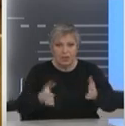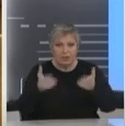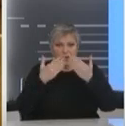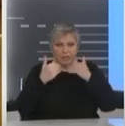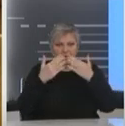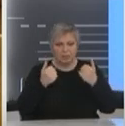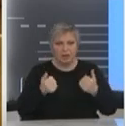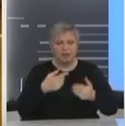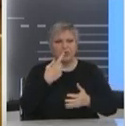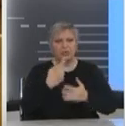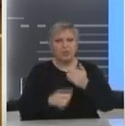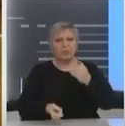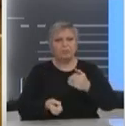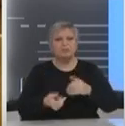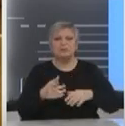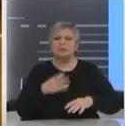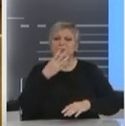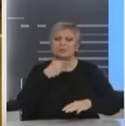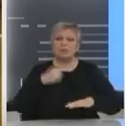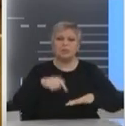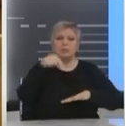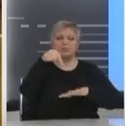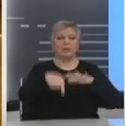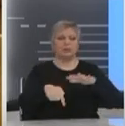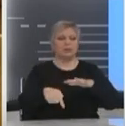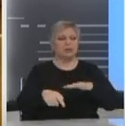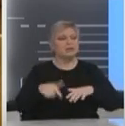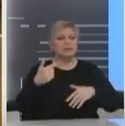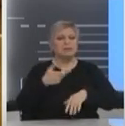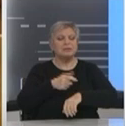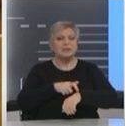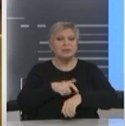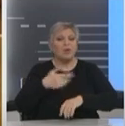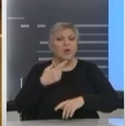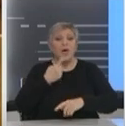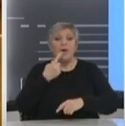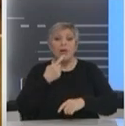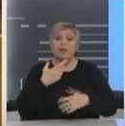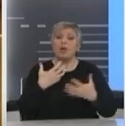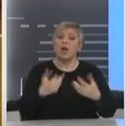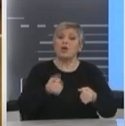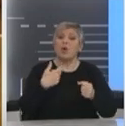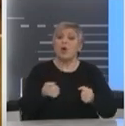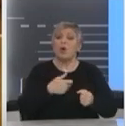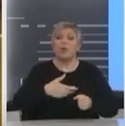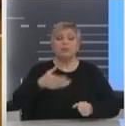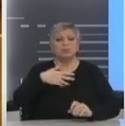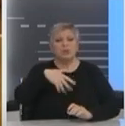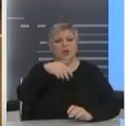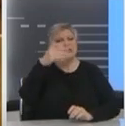τόσα χρόνια. Και να ζούμε στην εποχή των Χρυσόβουλων και των Φεφτάδων της Οθωμανικής